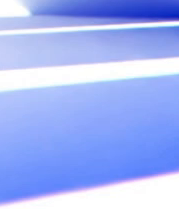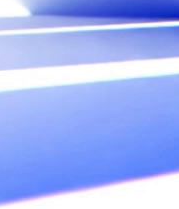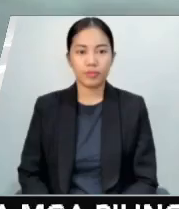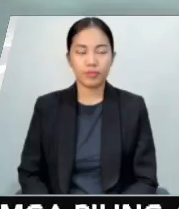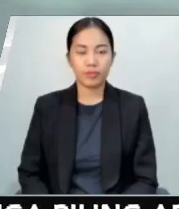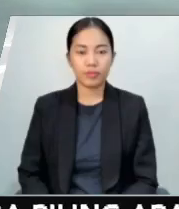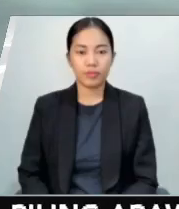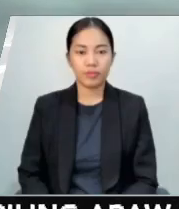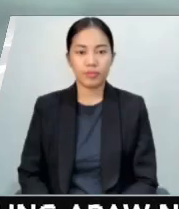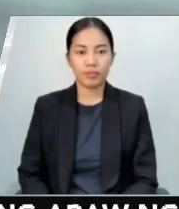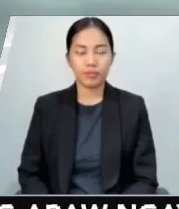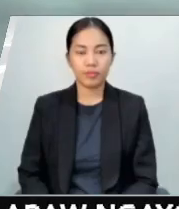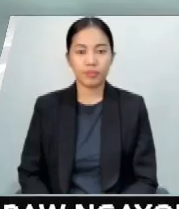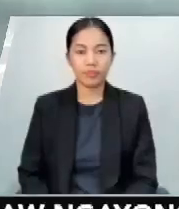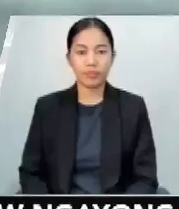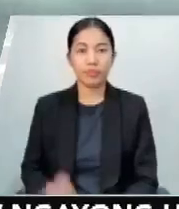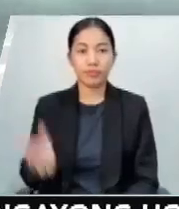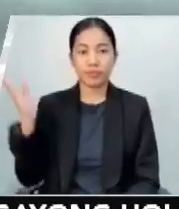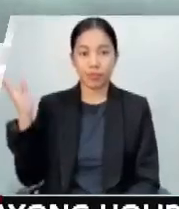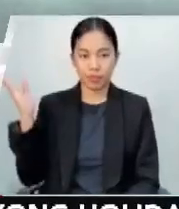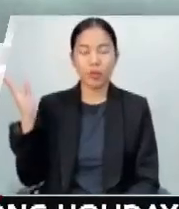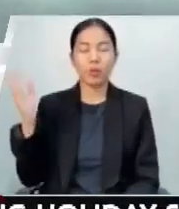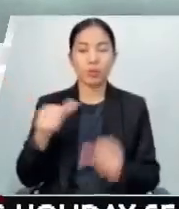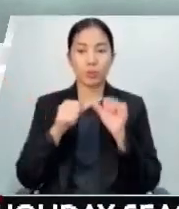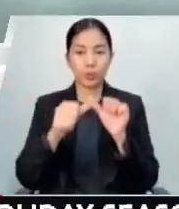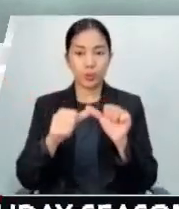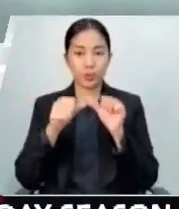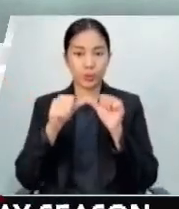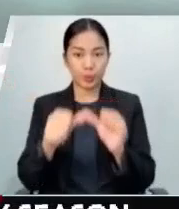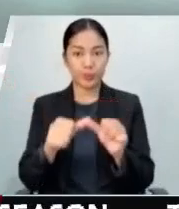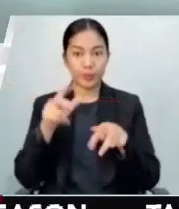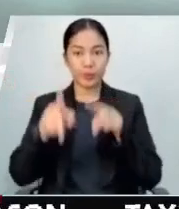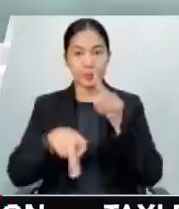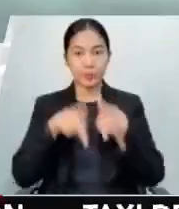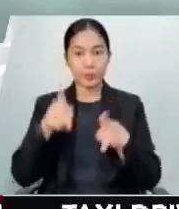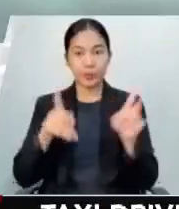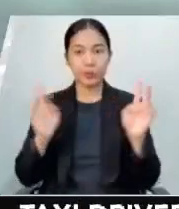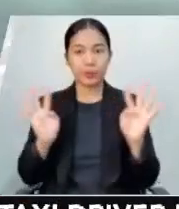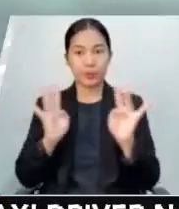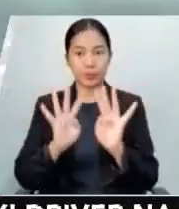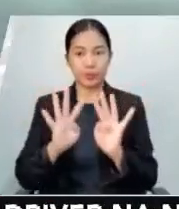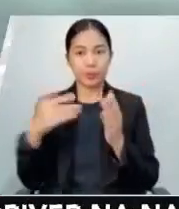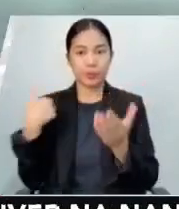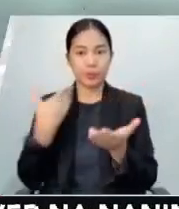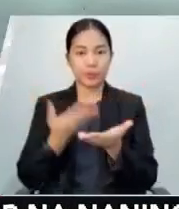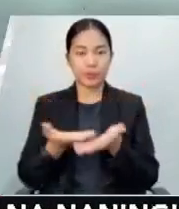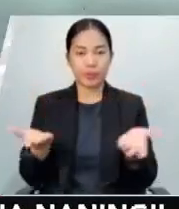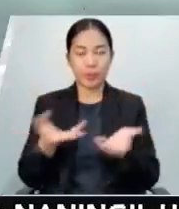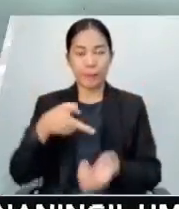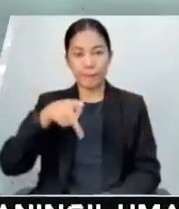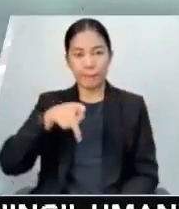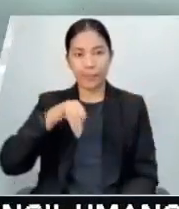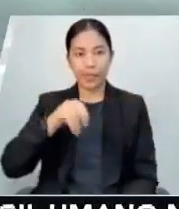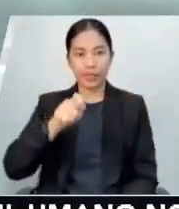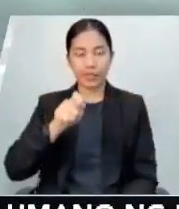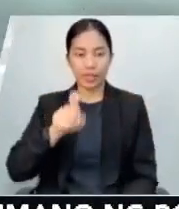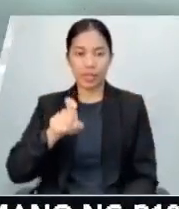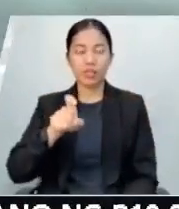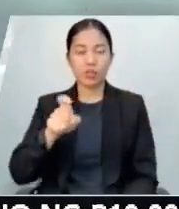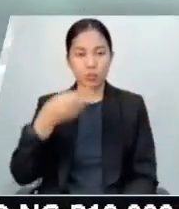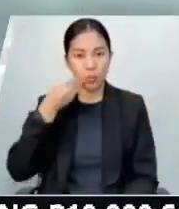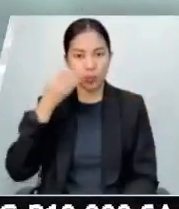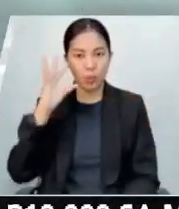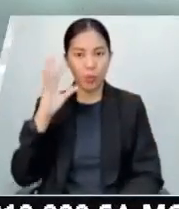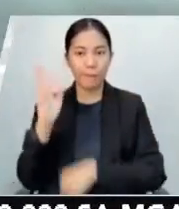Traffic on, ituloy-tuloy nga ang pagdagsa ng ating mga kababayan na pumupunta dito sa PITX para umuwi sa kani-kanilang mga probinsya